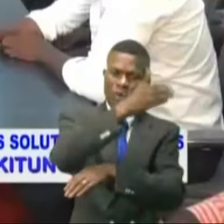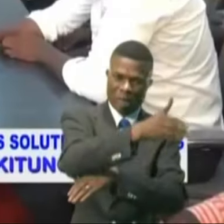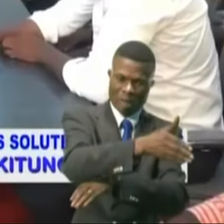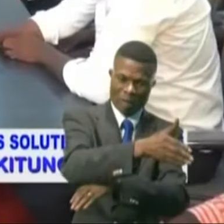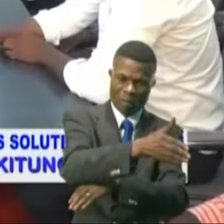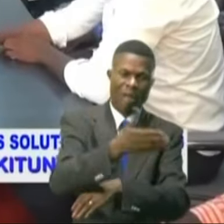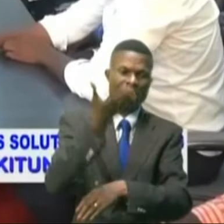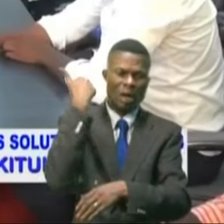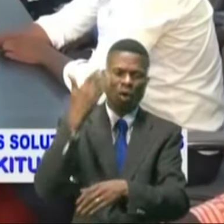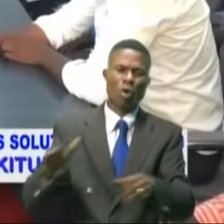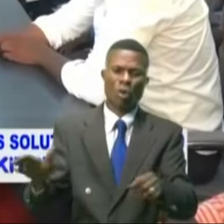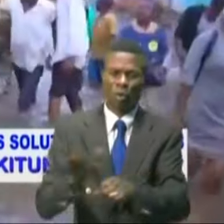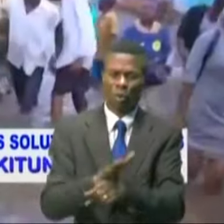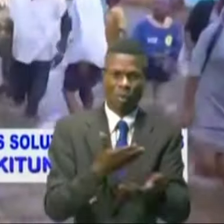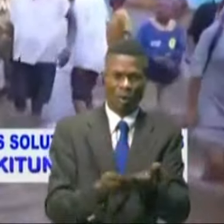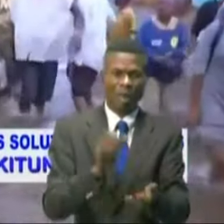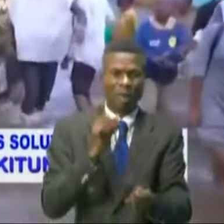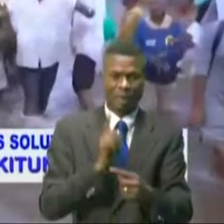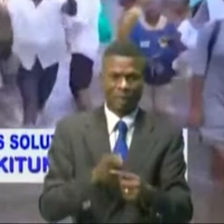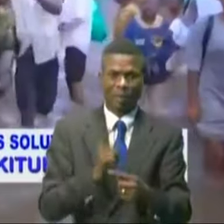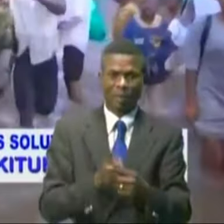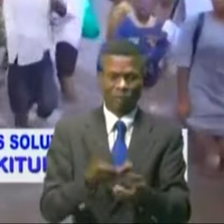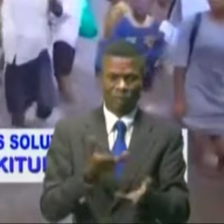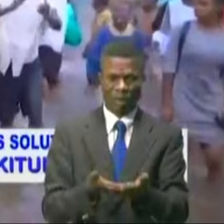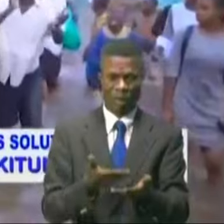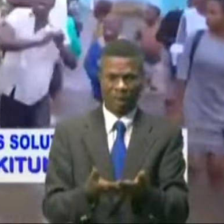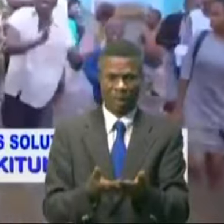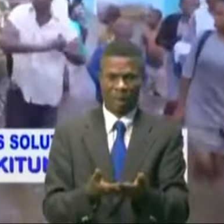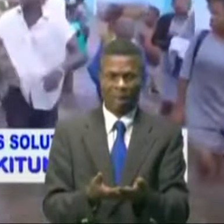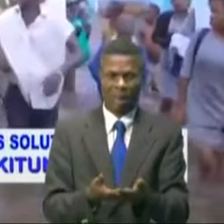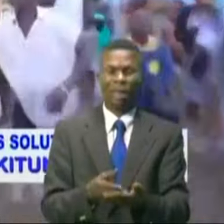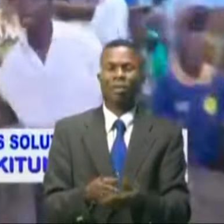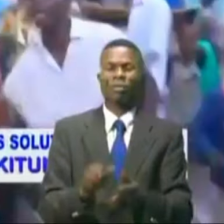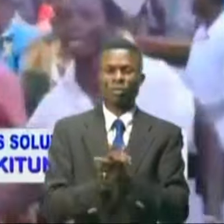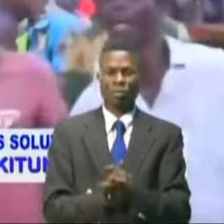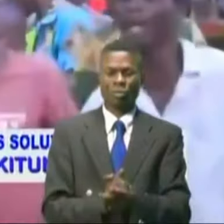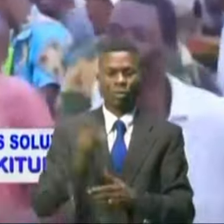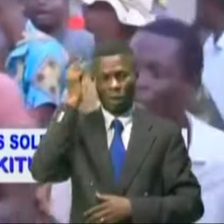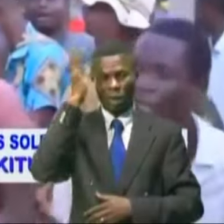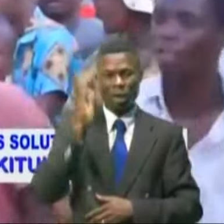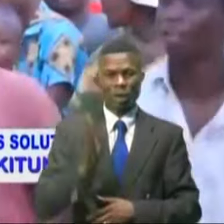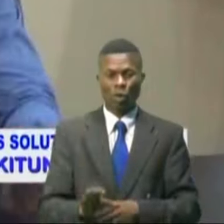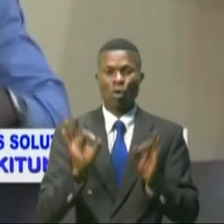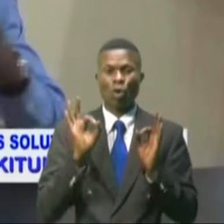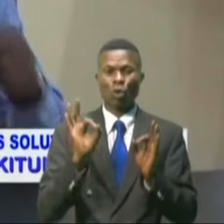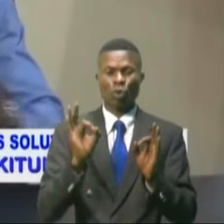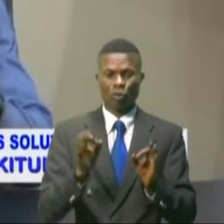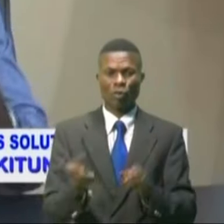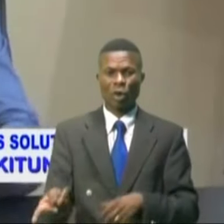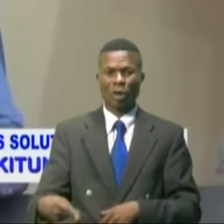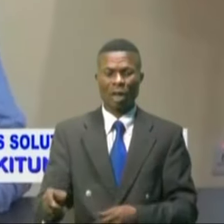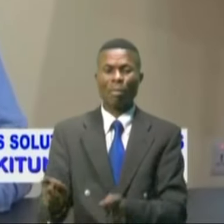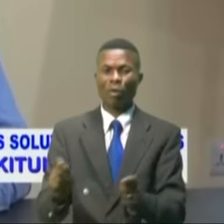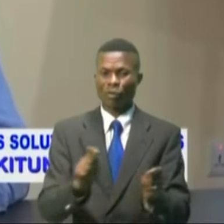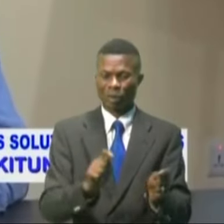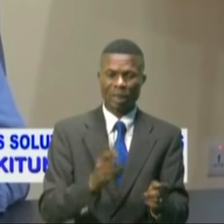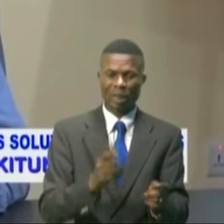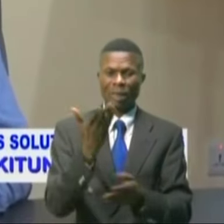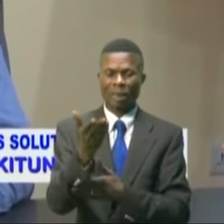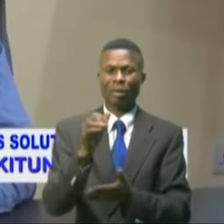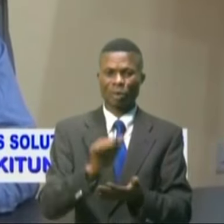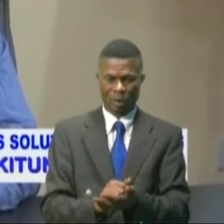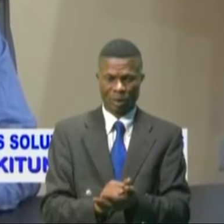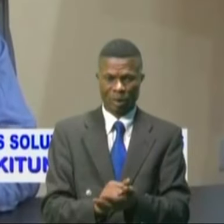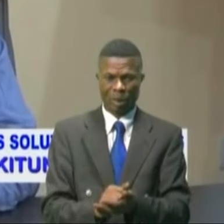inondé, laquelle difficulté qu'il avait y à palper en chair, les gouverneurs élus du Tanganyika, Christian Kitungo Muteba,